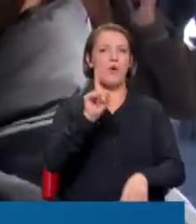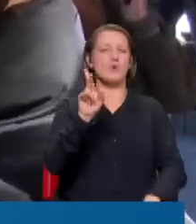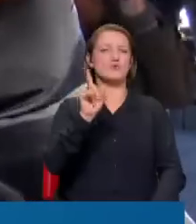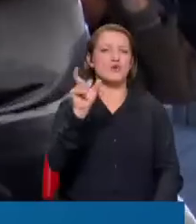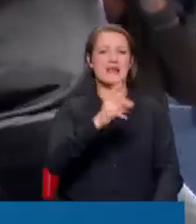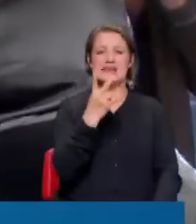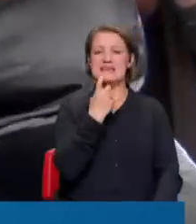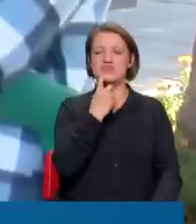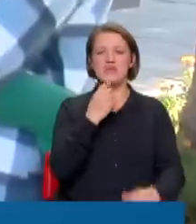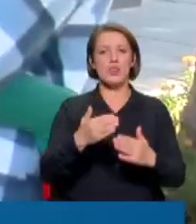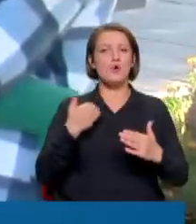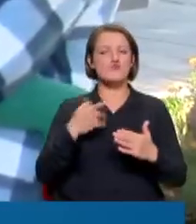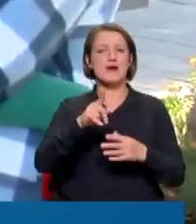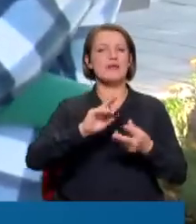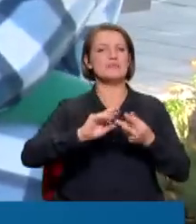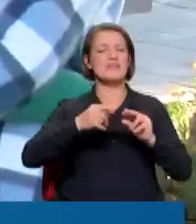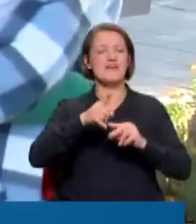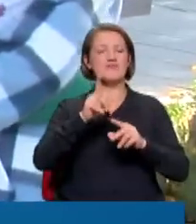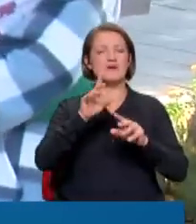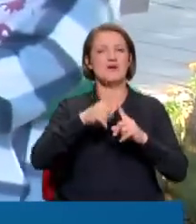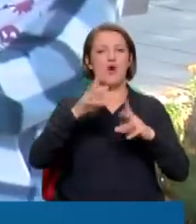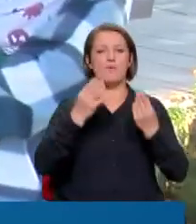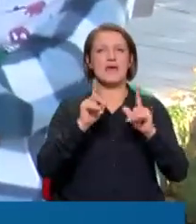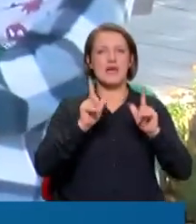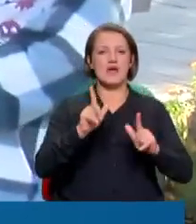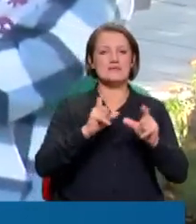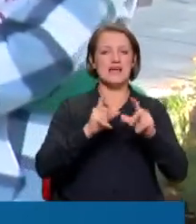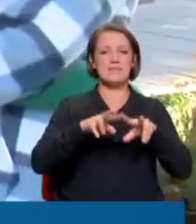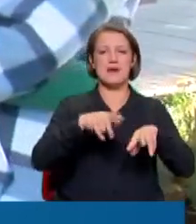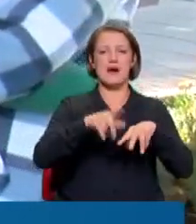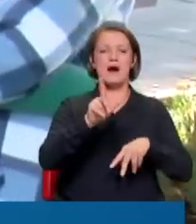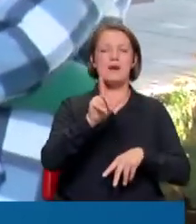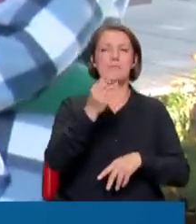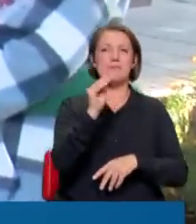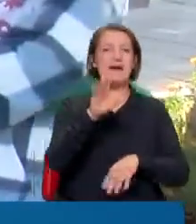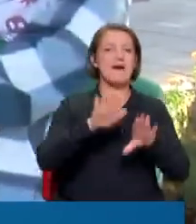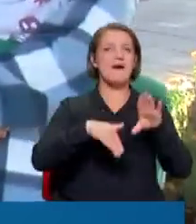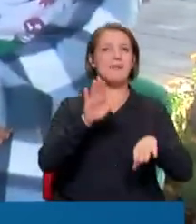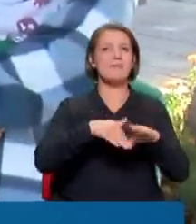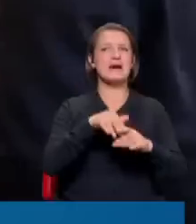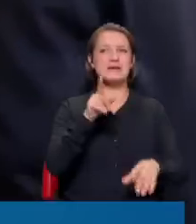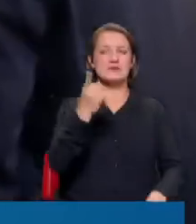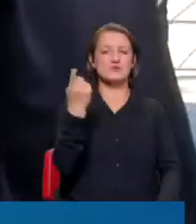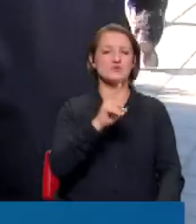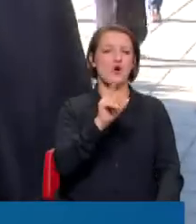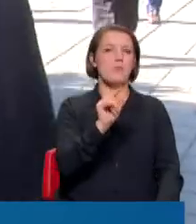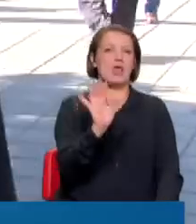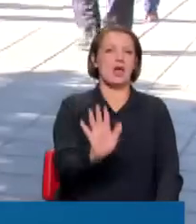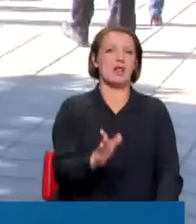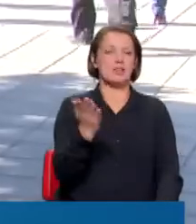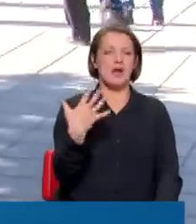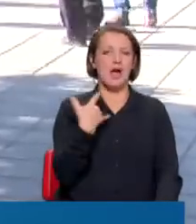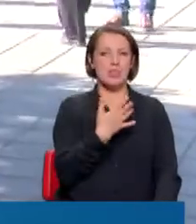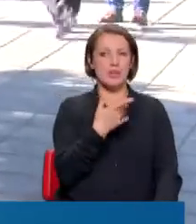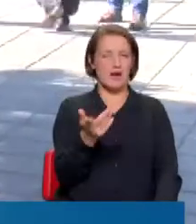aylık 2 yaşından önce gen tedavisi alması gerekiyor ancak semı bebeğin kampanyası % 111 de takılı kaldı